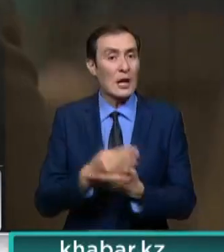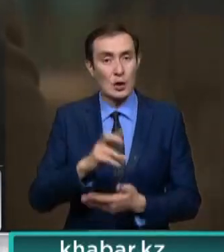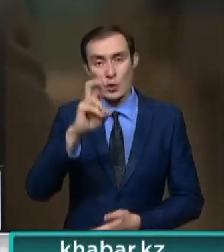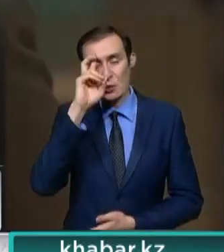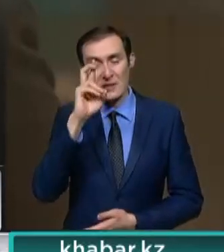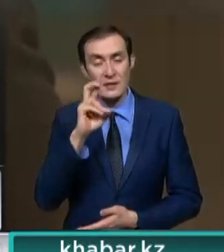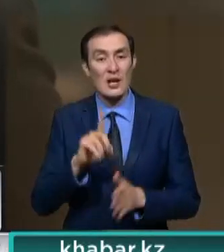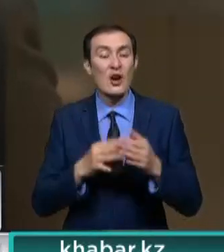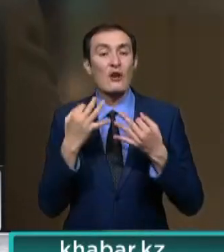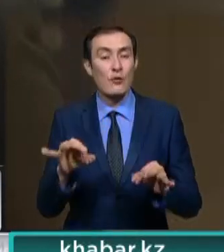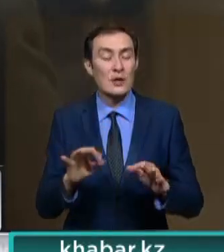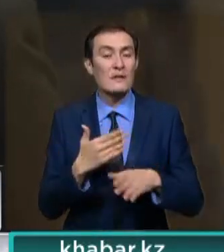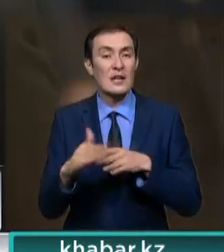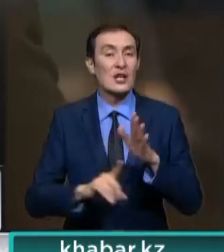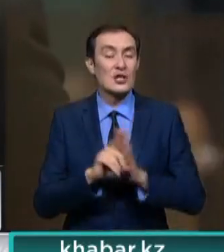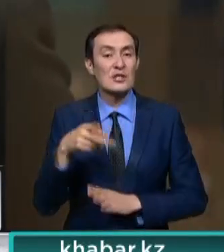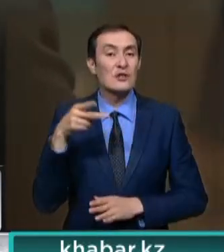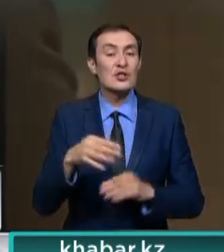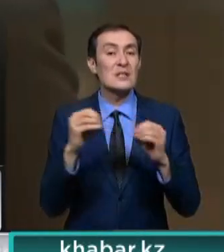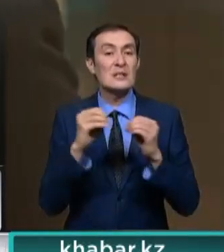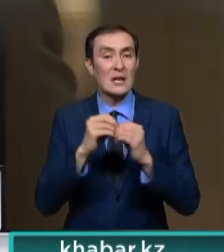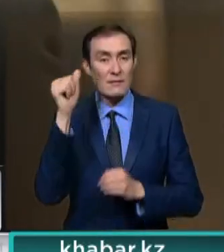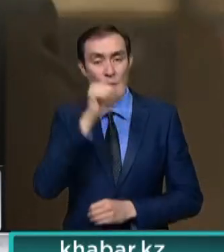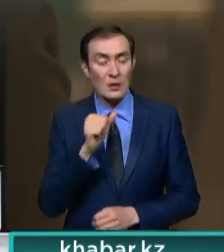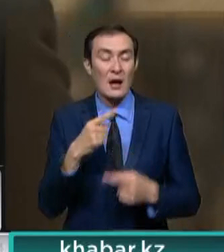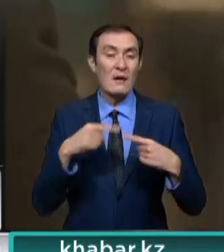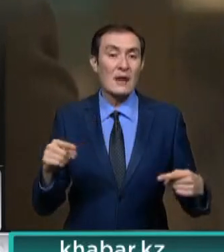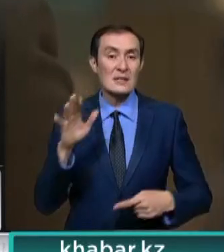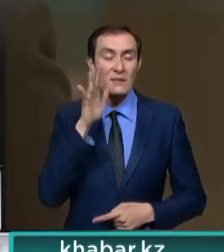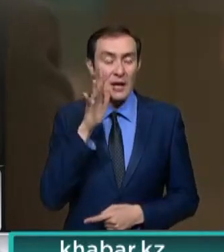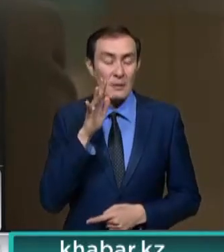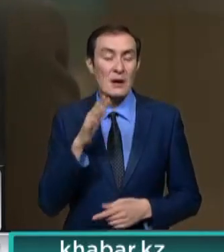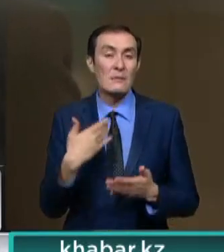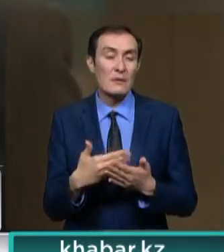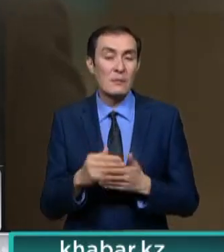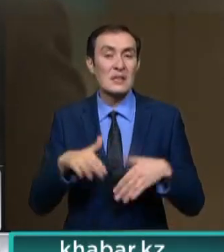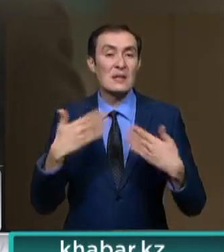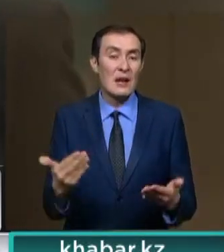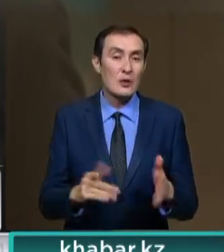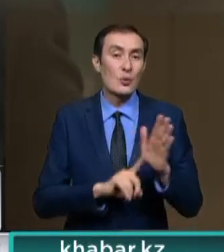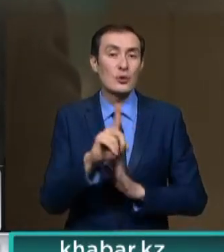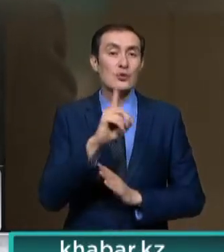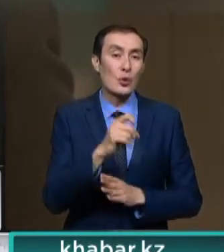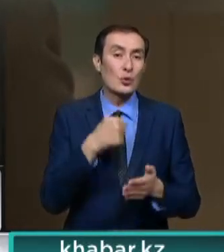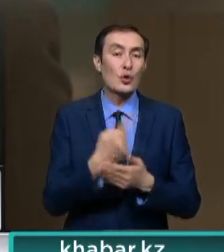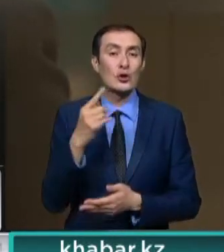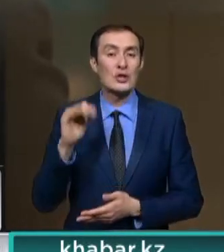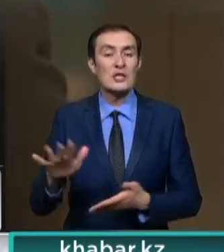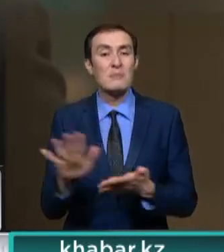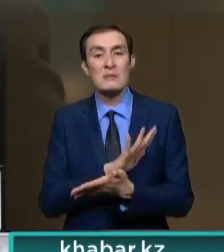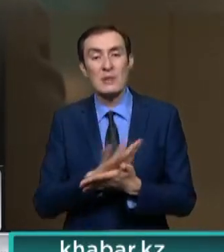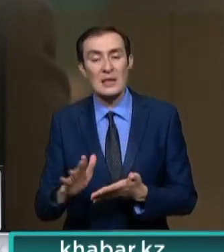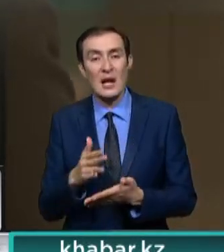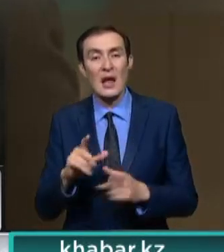Государственные квоты начали выделять с 2010-го. В разные годы в среднем предоставлялось от 100 до 1000